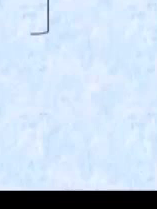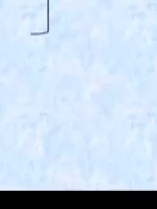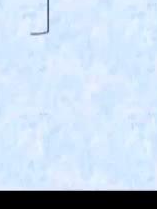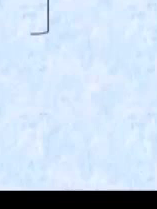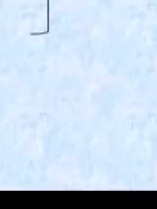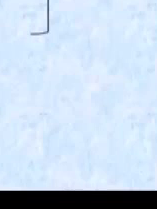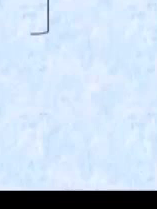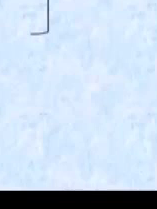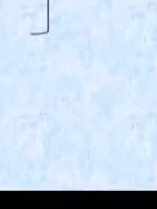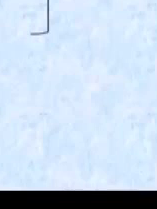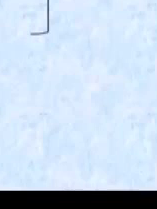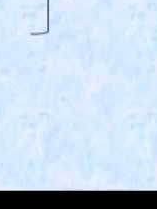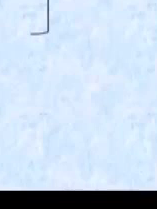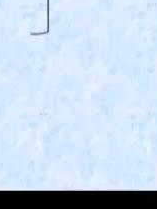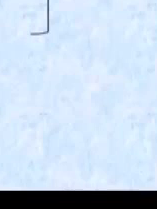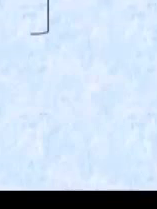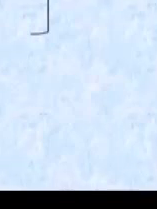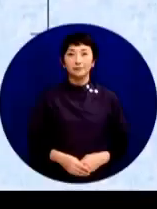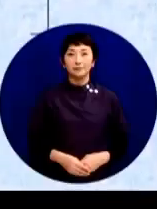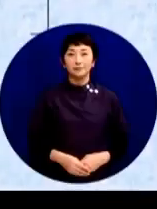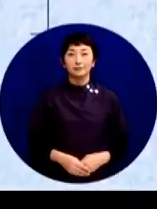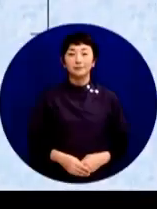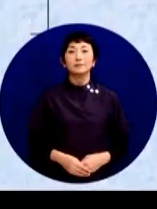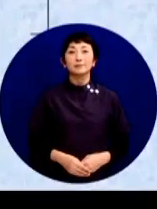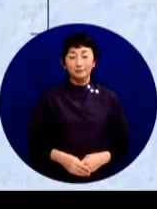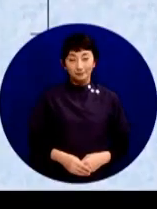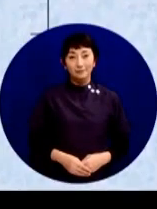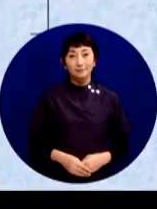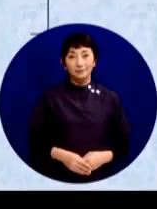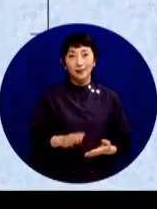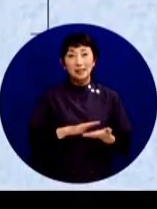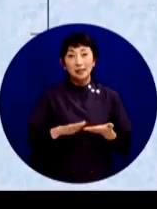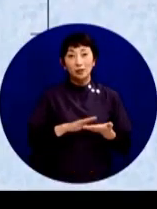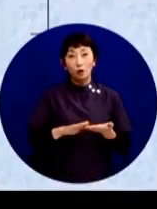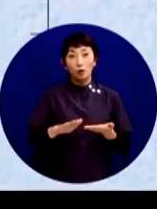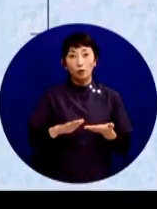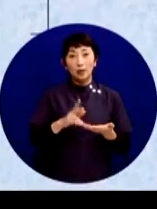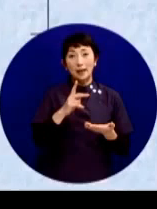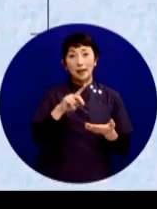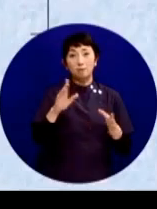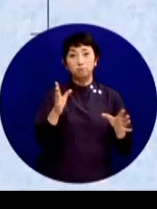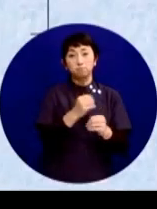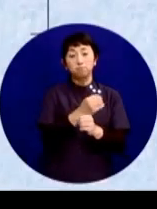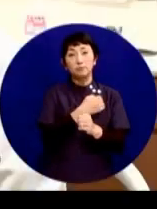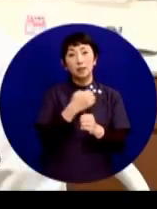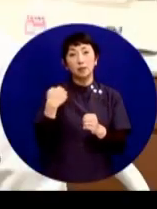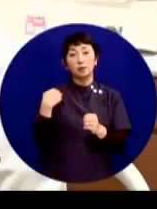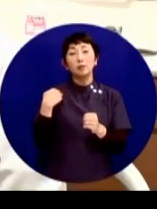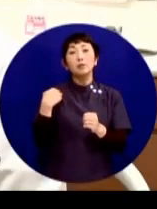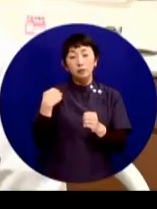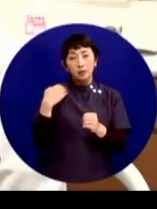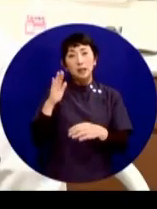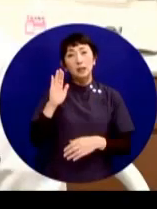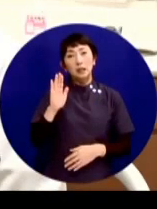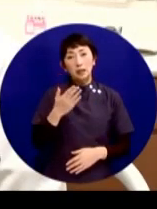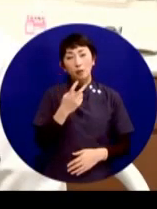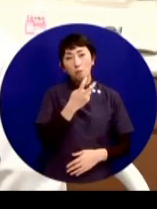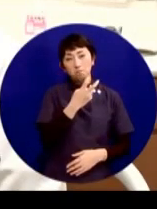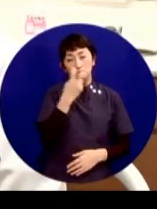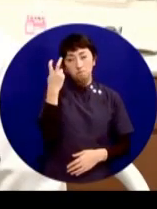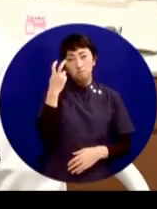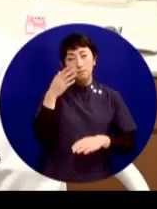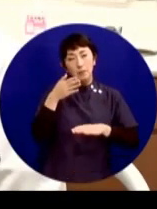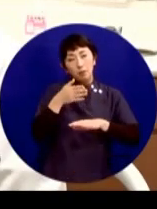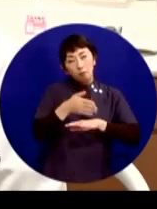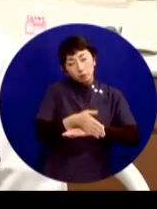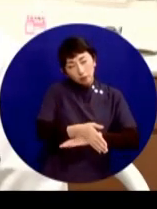も予後が良好ながんの一つです。しかし発見や治療が遅れると喉にある臓器に障